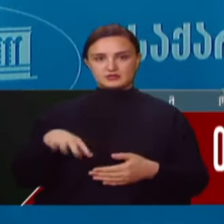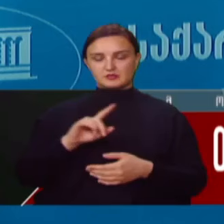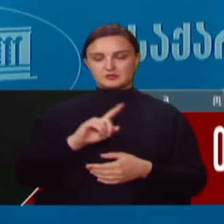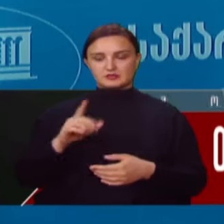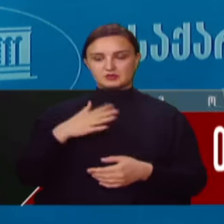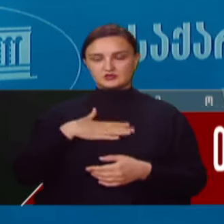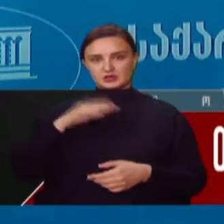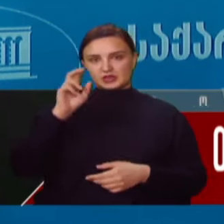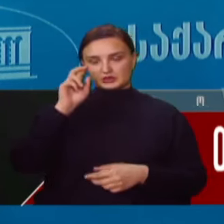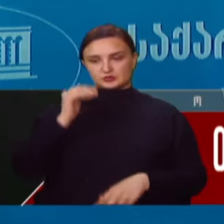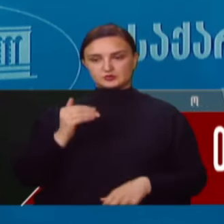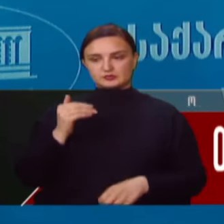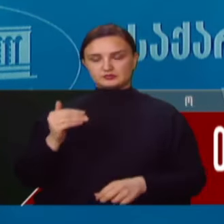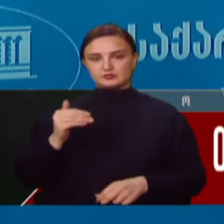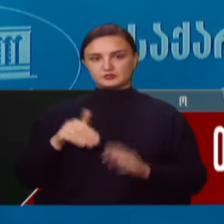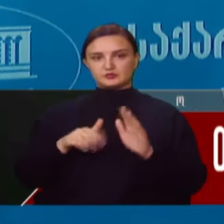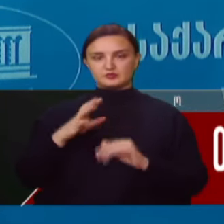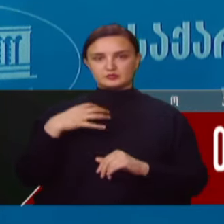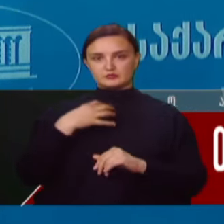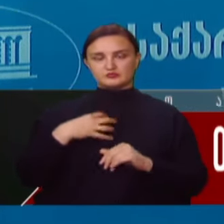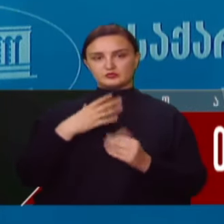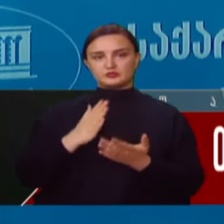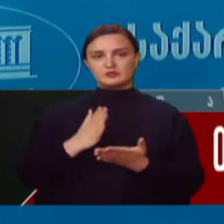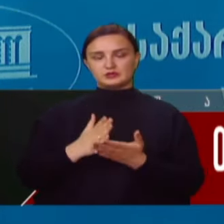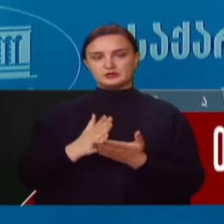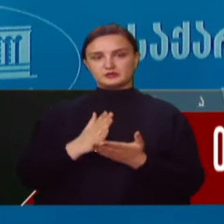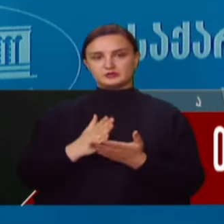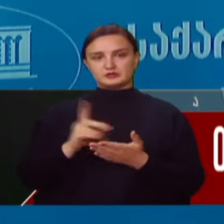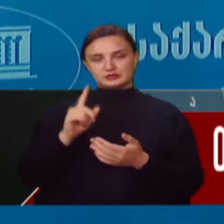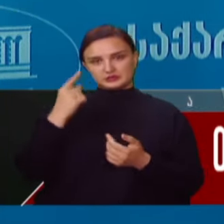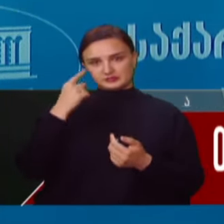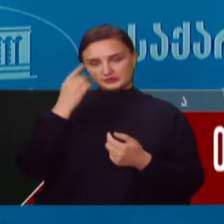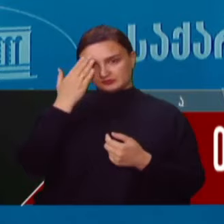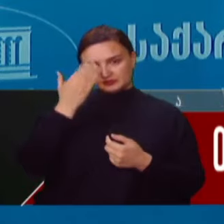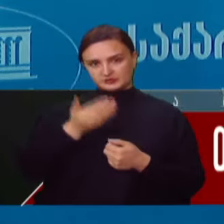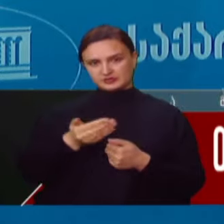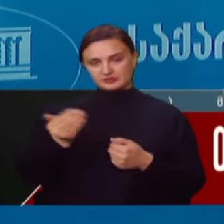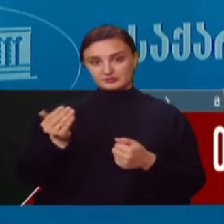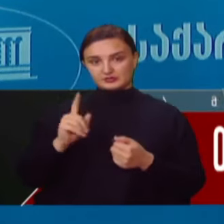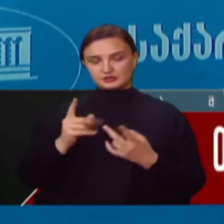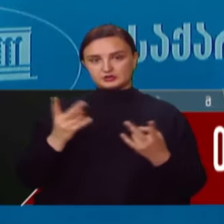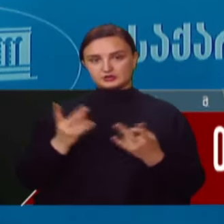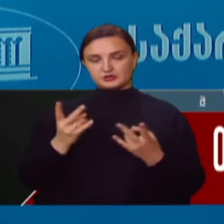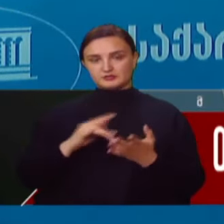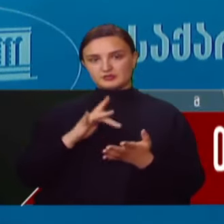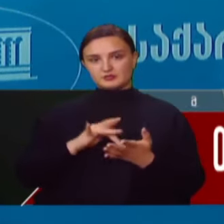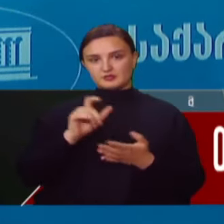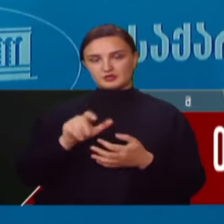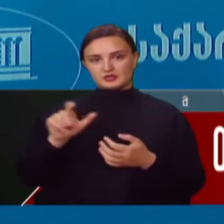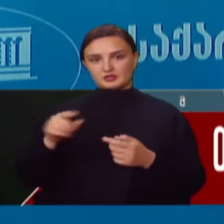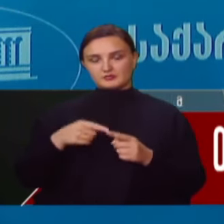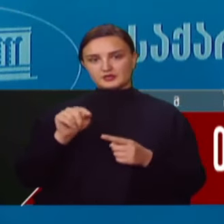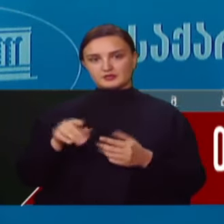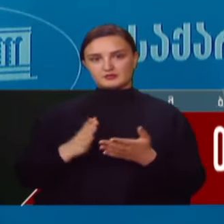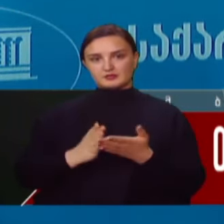ჩვენი ხელისუფლებისთვის გაცილებით მნიშვნელოვანი არის რას ფიქრობს საზოგადოება, რა სჭირდებათ მოქალაქეებს და